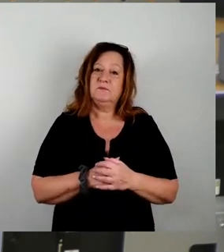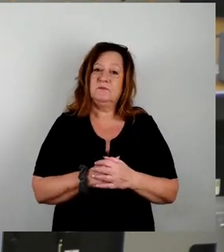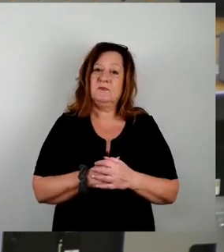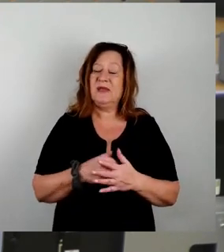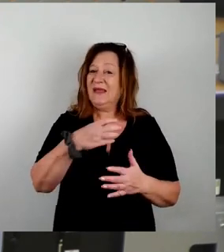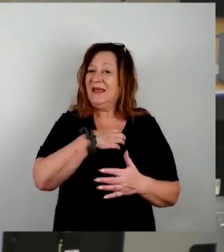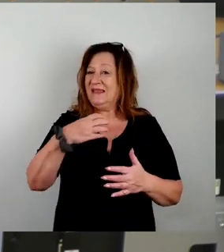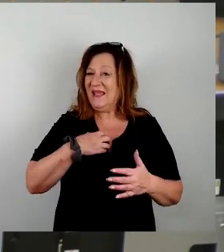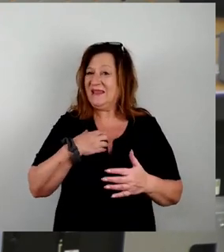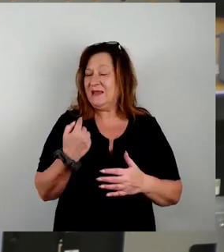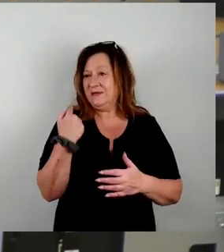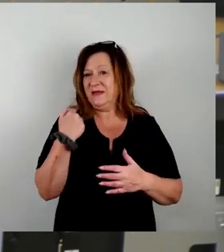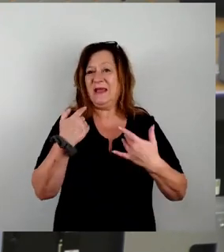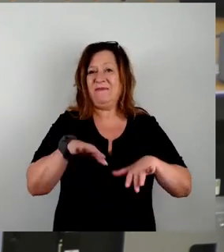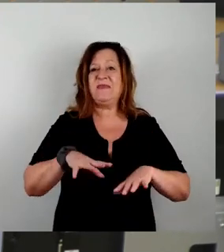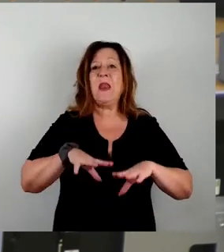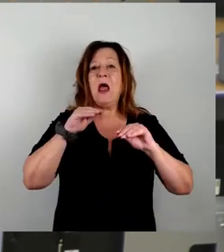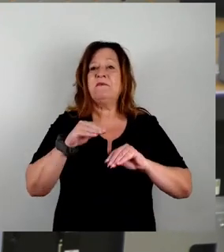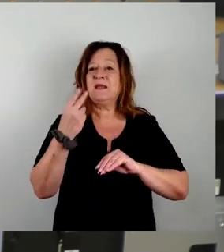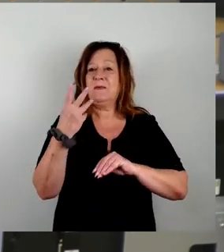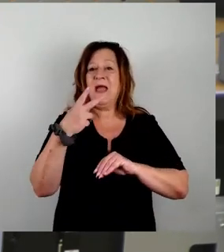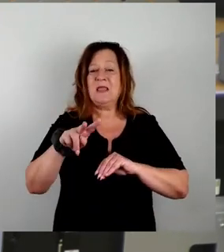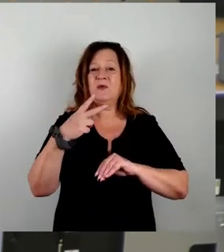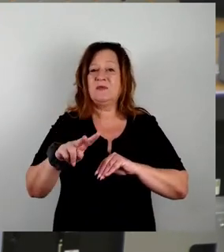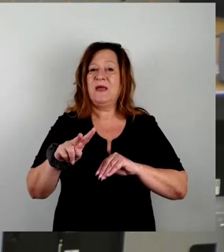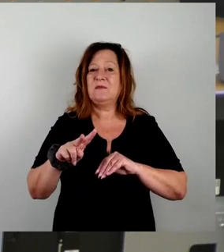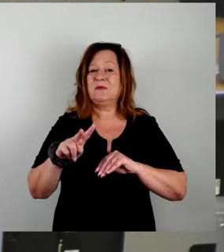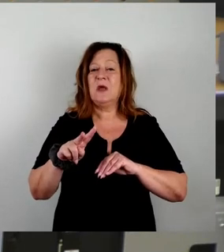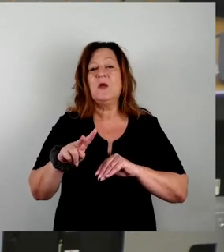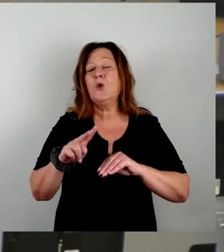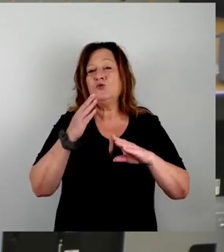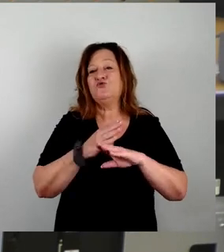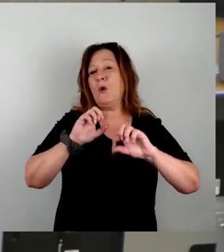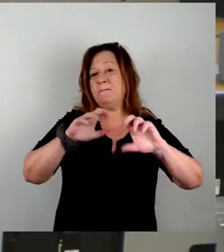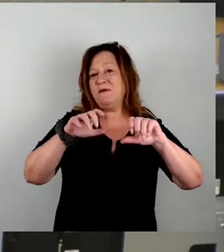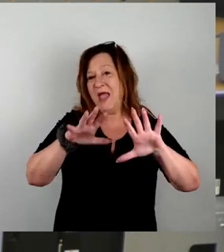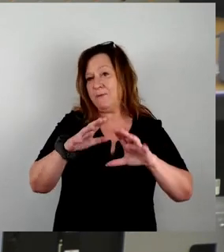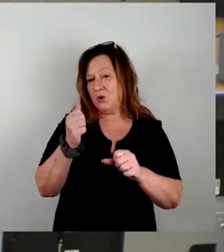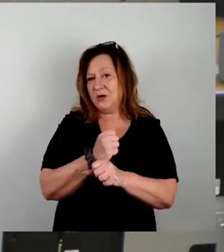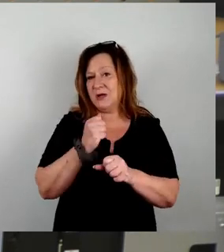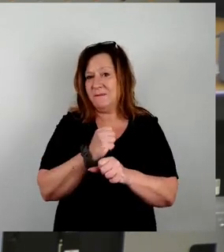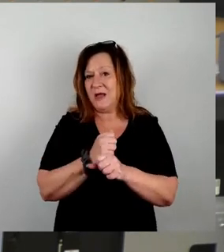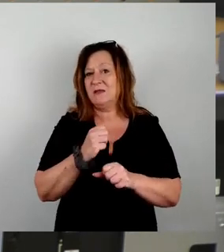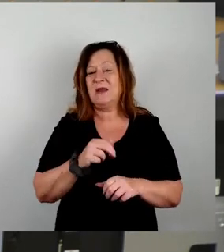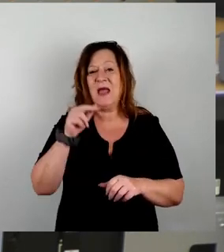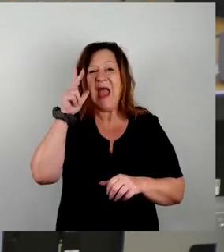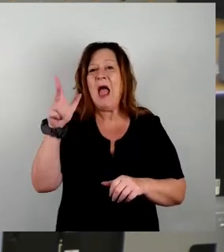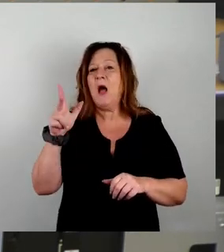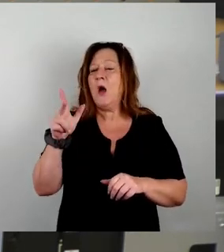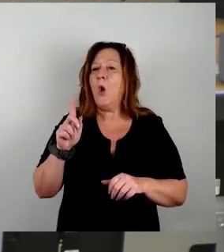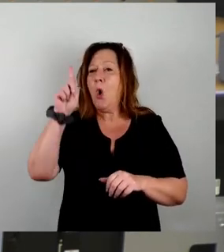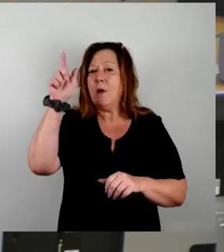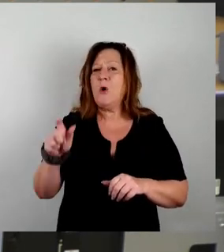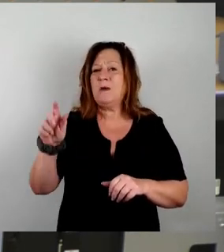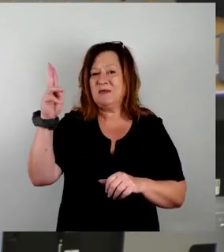hat Anfang 2022 die Bewerbung mit viel Euphorie eingereicht. Ich möchte kurz Herrn Oberbürgermeister Hilbert hier zitieren. Der Klimawandel